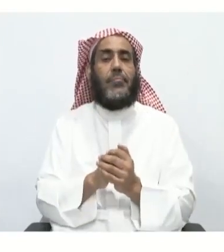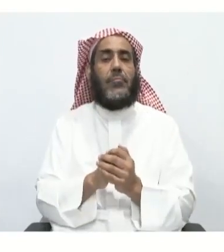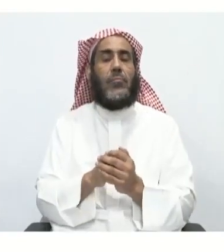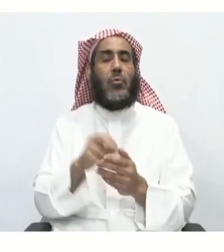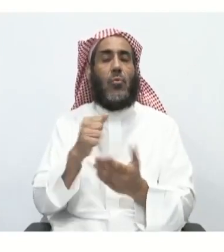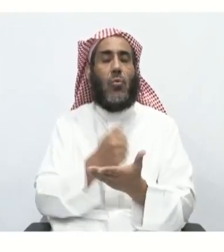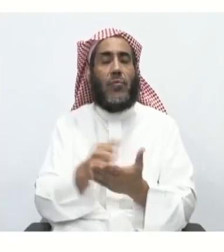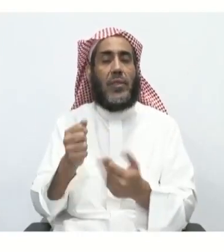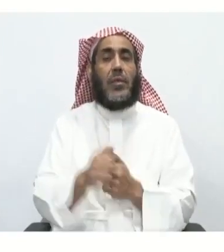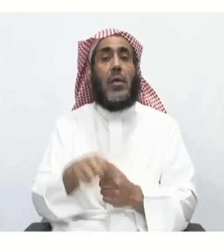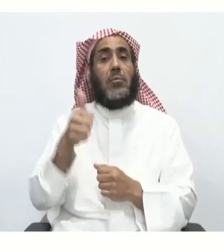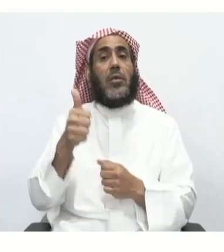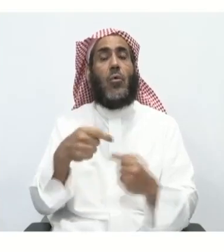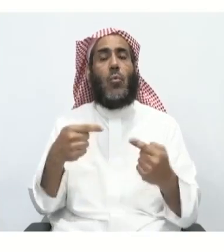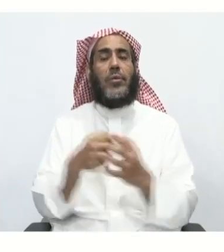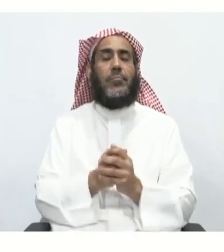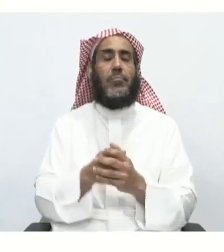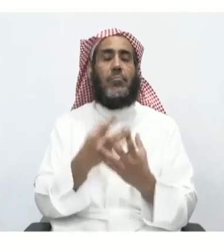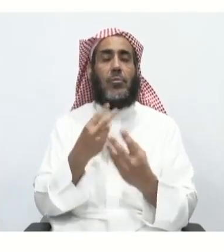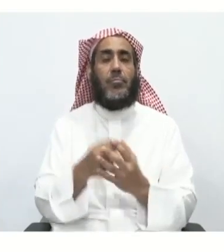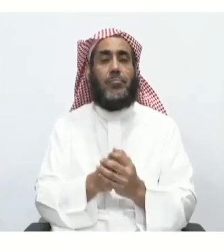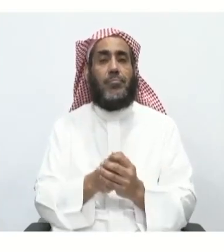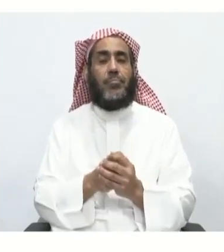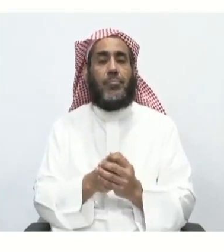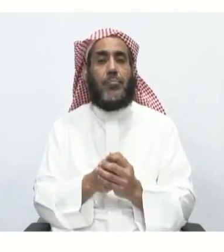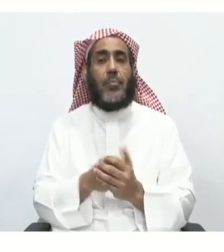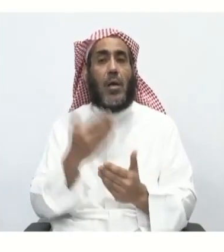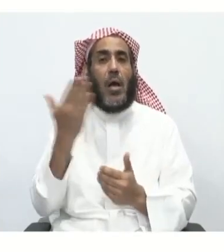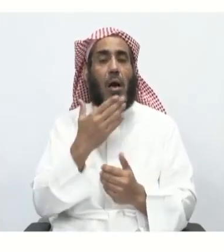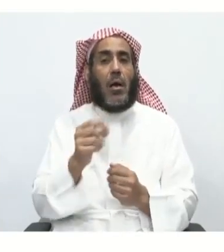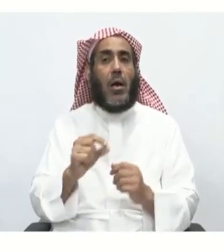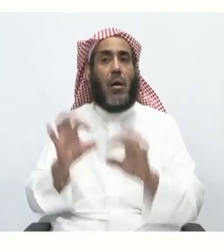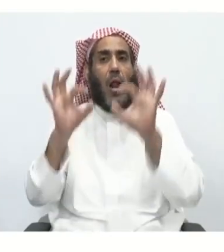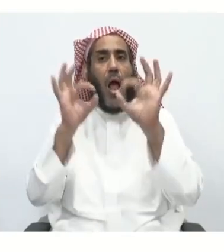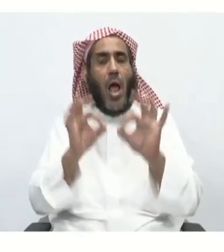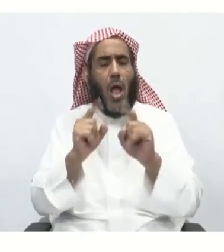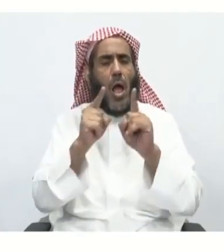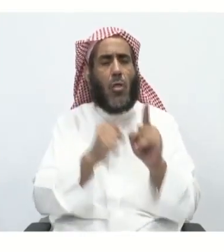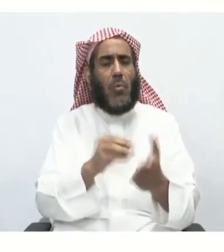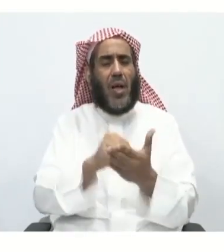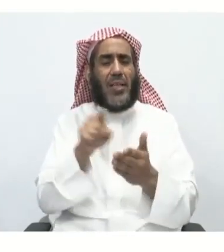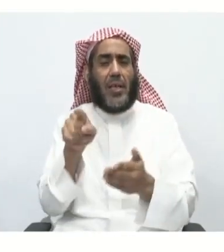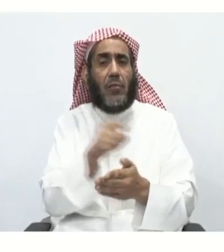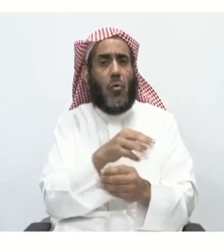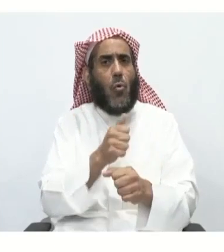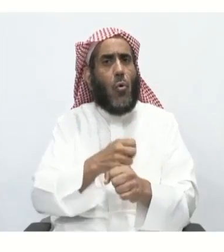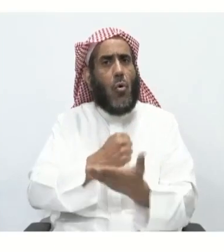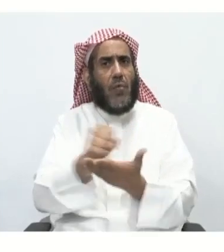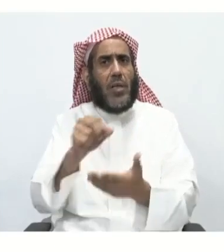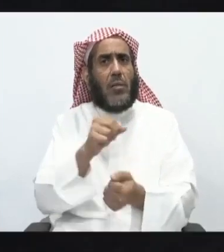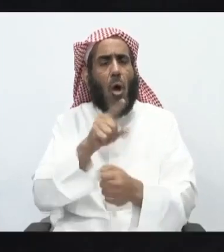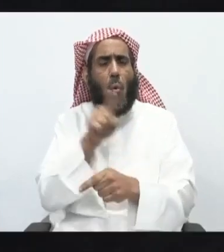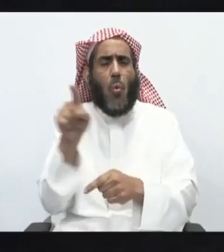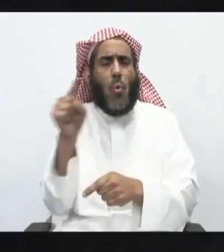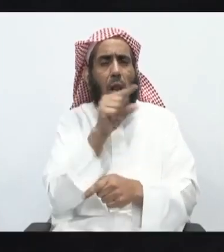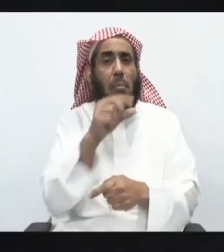حرف همزه الوصل جميل هنا اقرا الايات ثم ضع خطا تحت الكلمات التي حذفت الالف منها اي كلمه